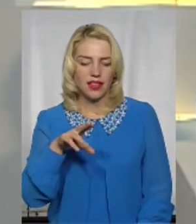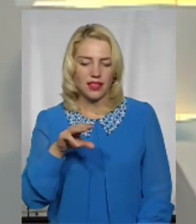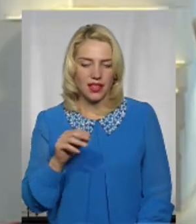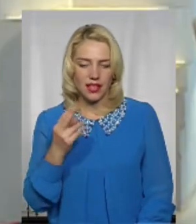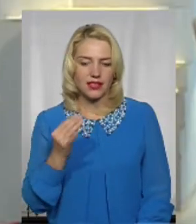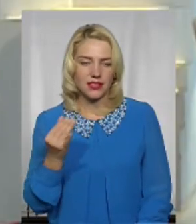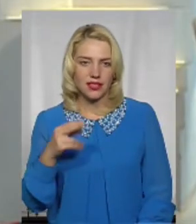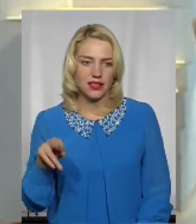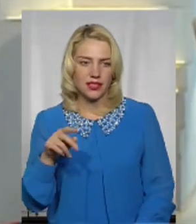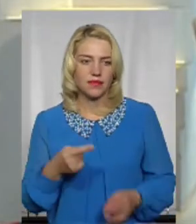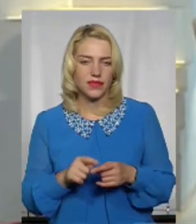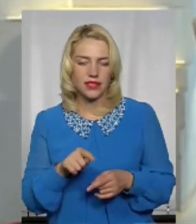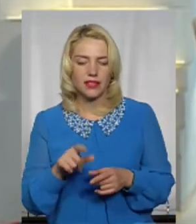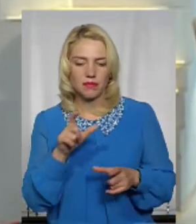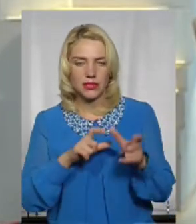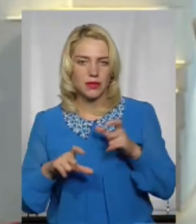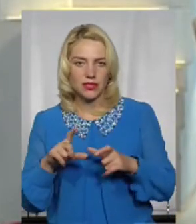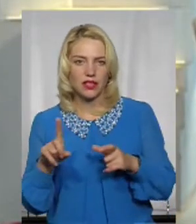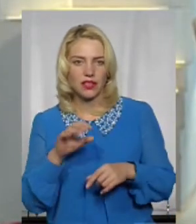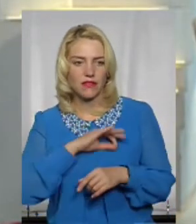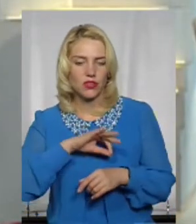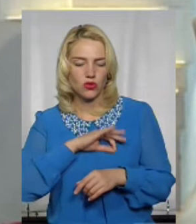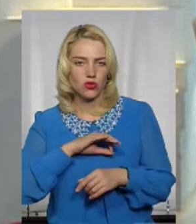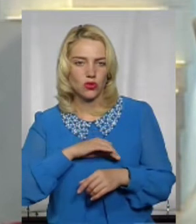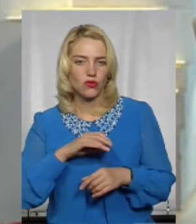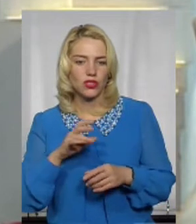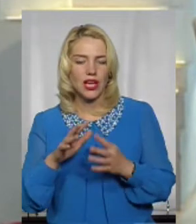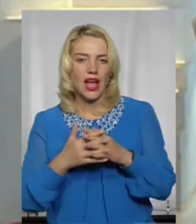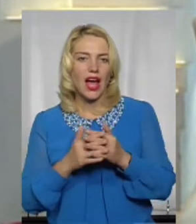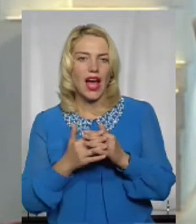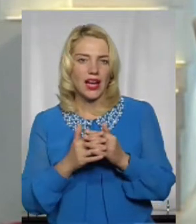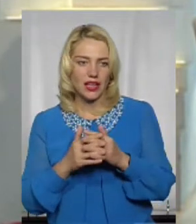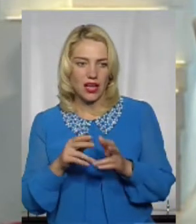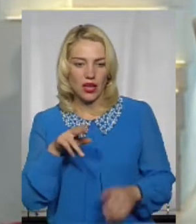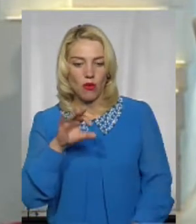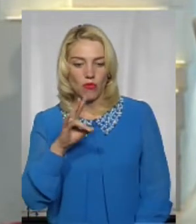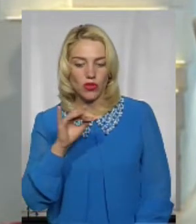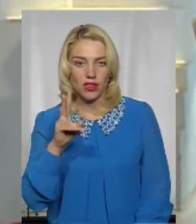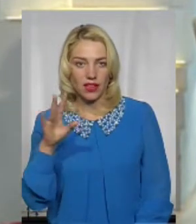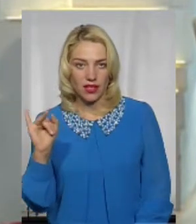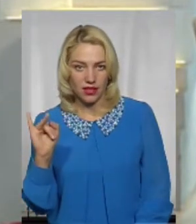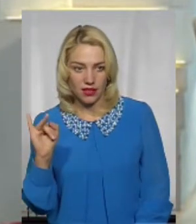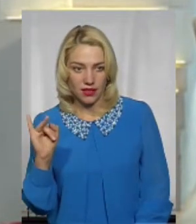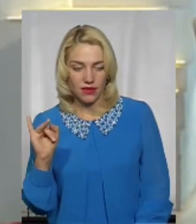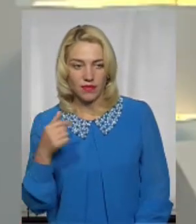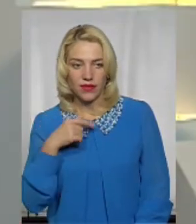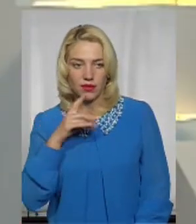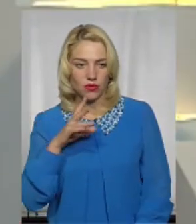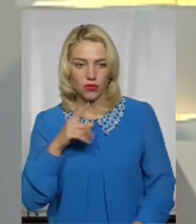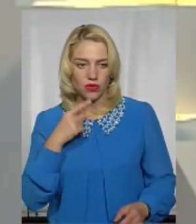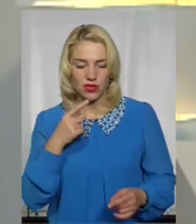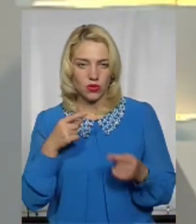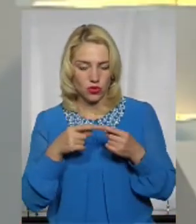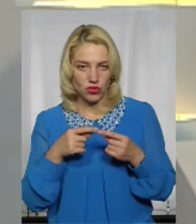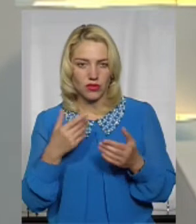назву, пестицид, який застосовується, в принципі, аграріями. Так вийшло так, що в Понінці, я не буду говорити точні